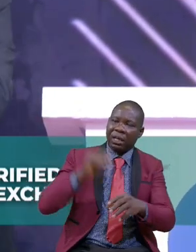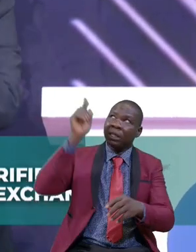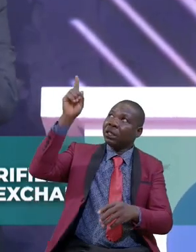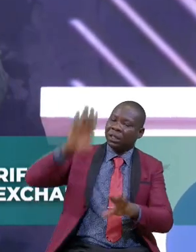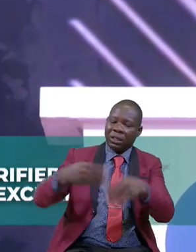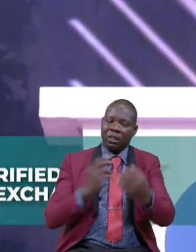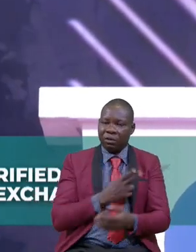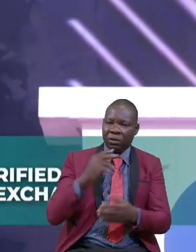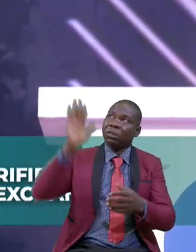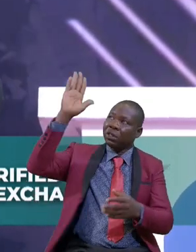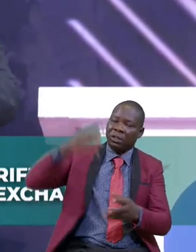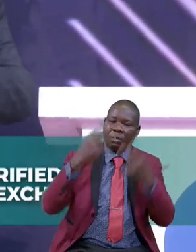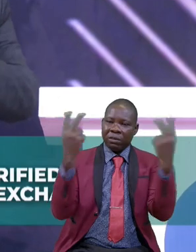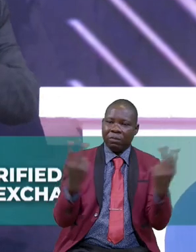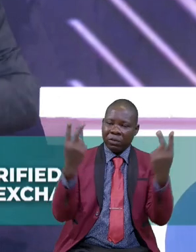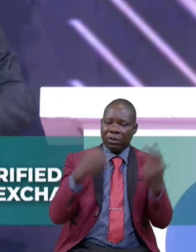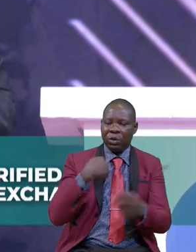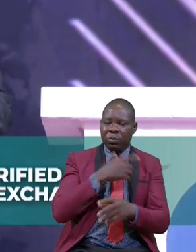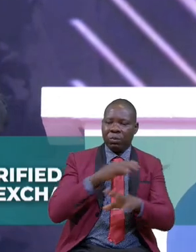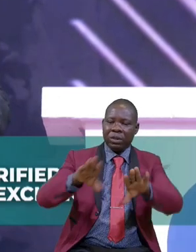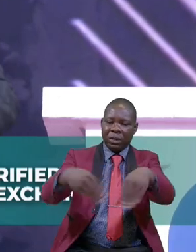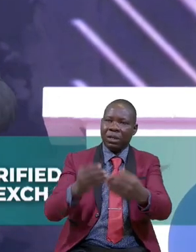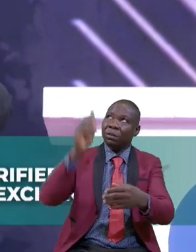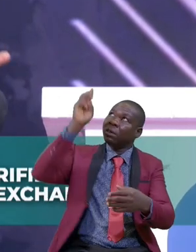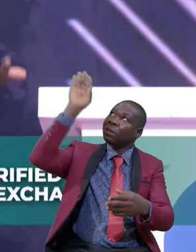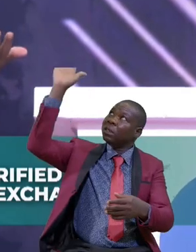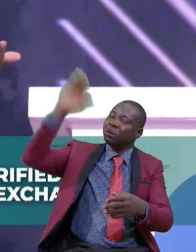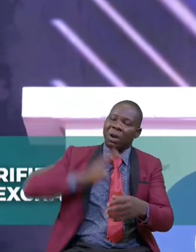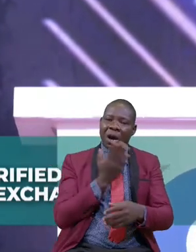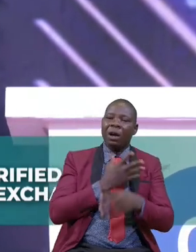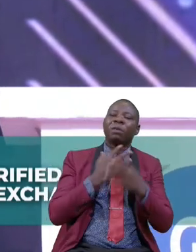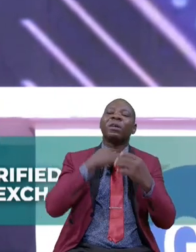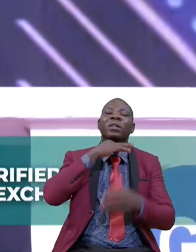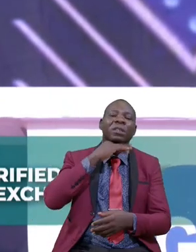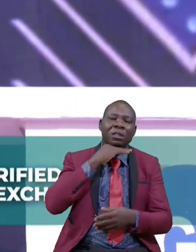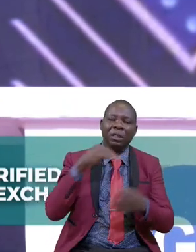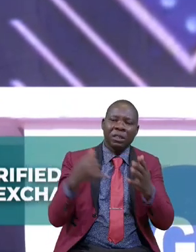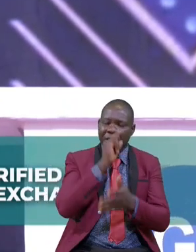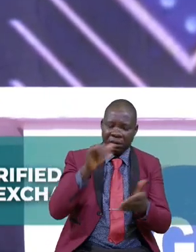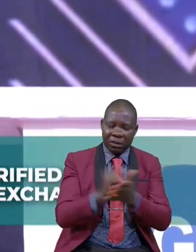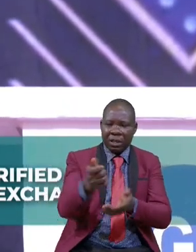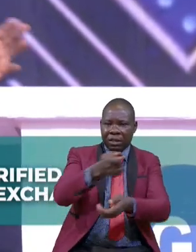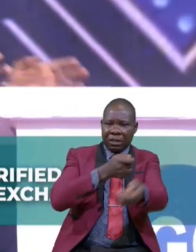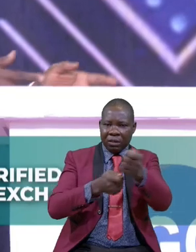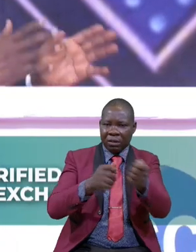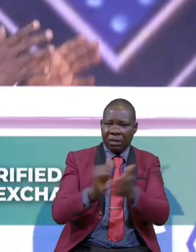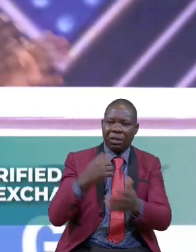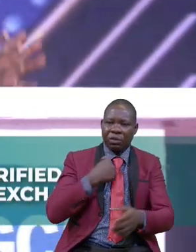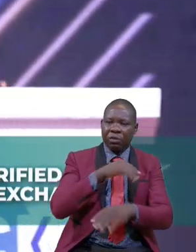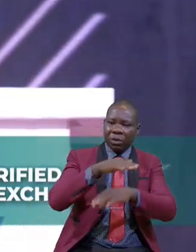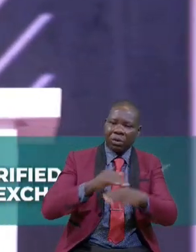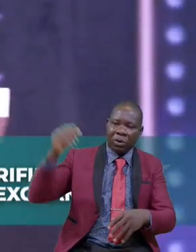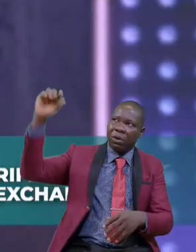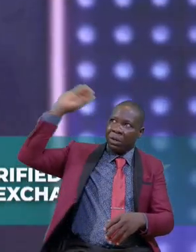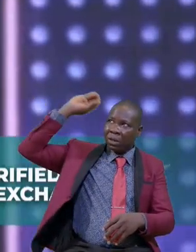notre défaite. Ça, c'est cet échange que nous appelons la grâce, la piété reçue